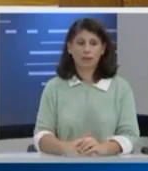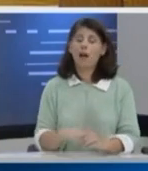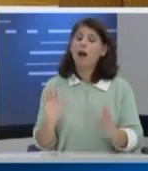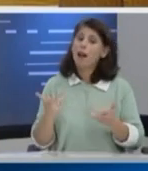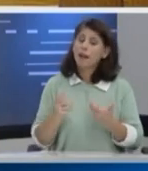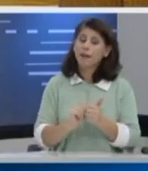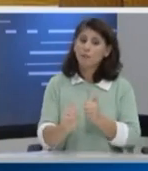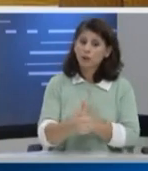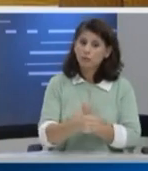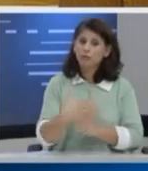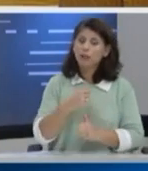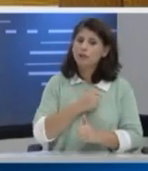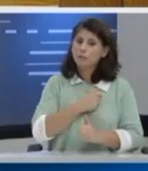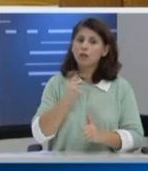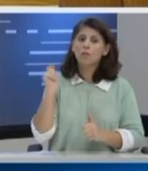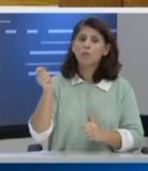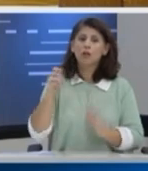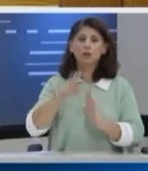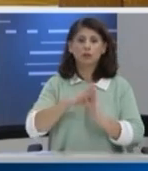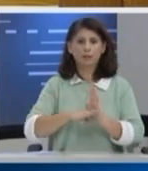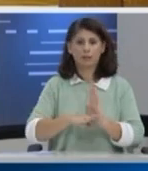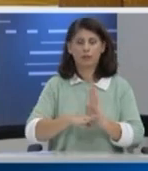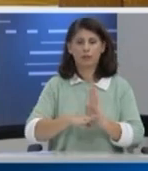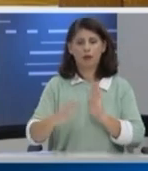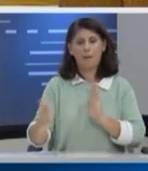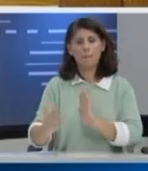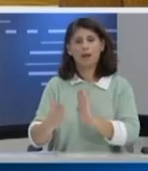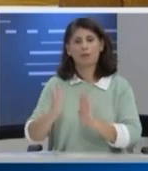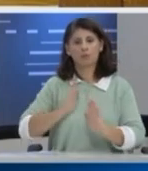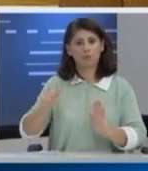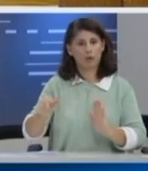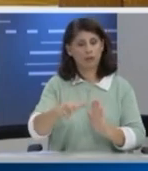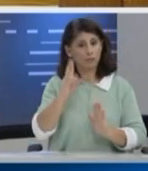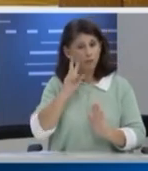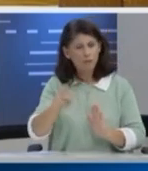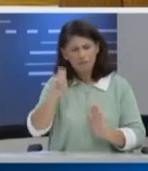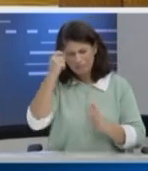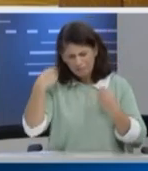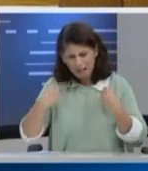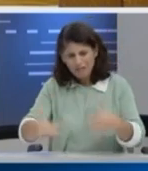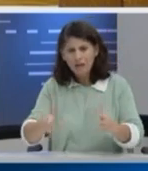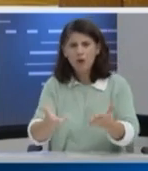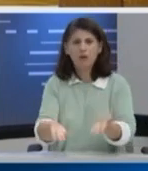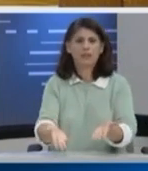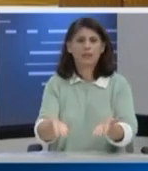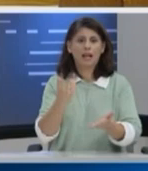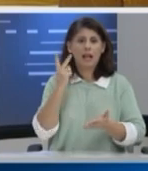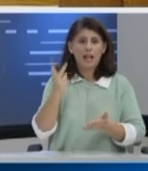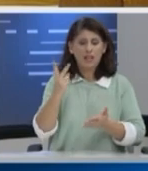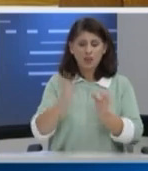Αλλά και για να αποκαταστήσουμε την αξιοπιστία του πολιτικού συστήματος απέναντι στους πολίτες, που βλέπουν αυτή την αθλειότητα